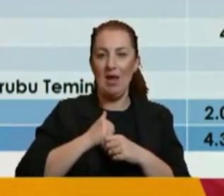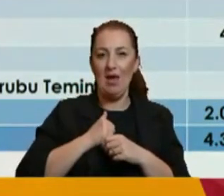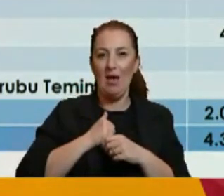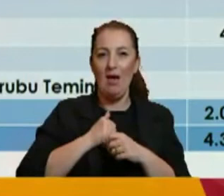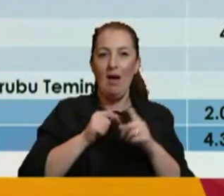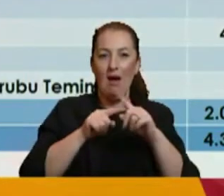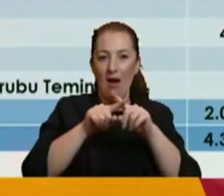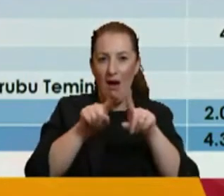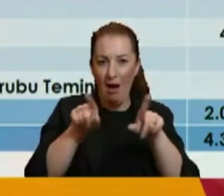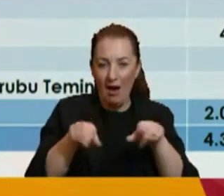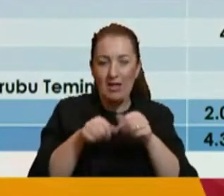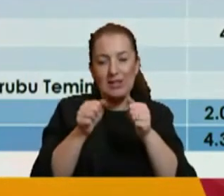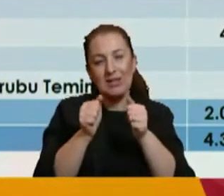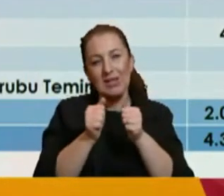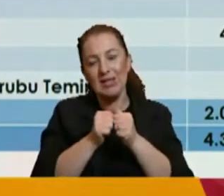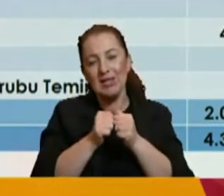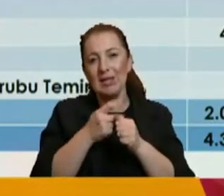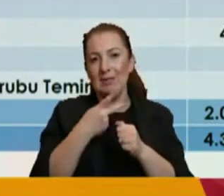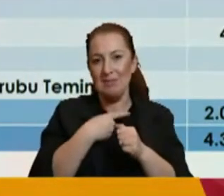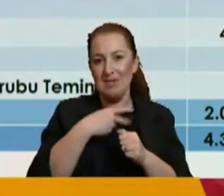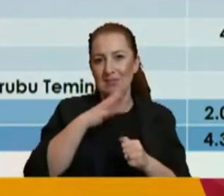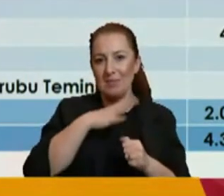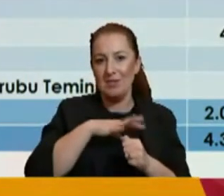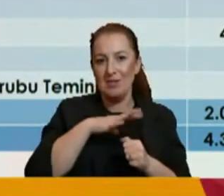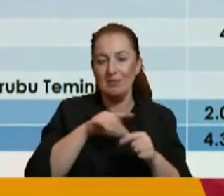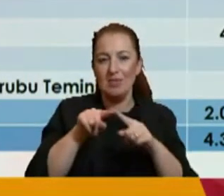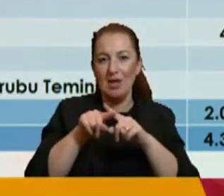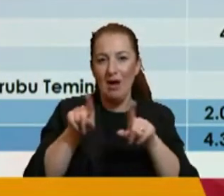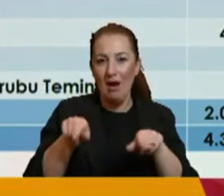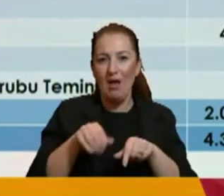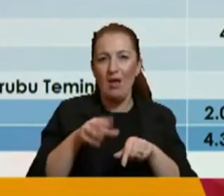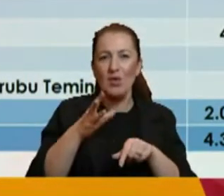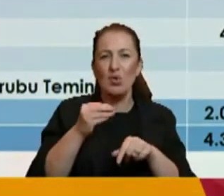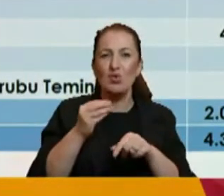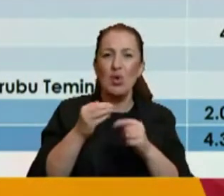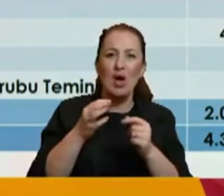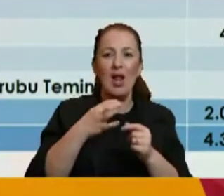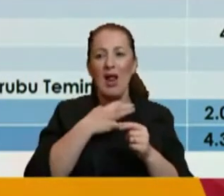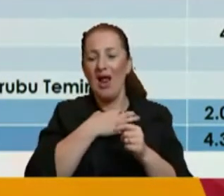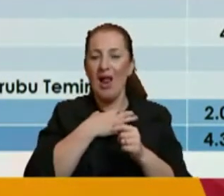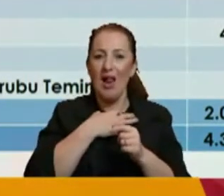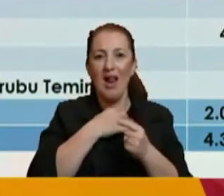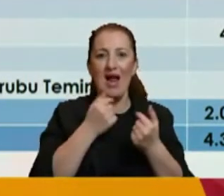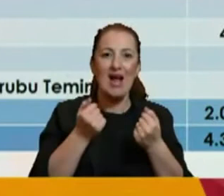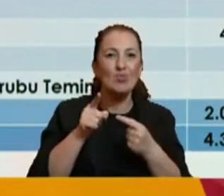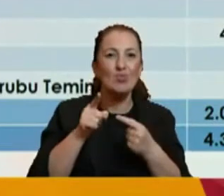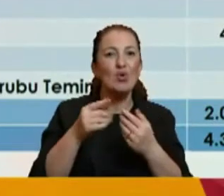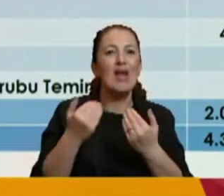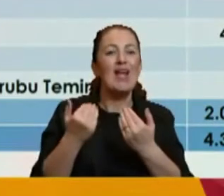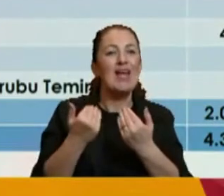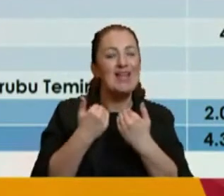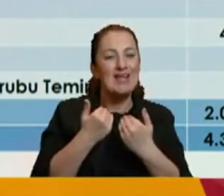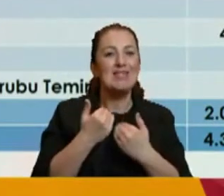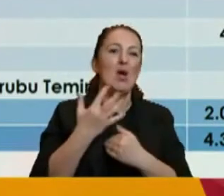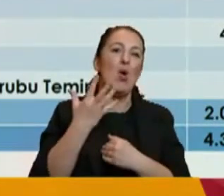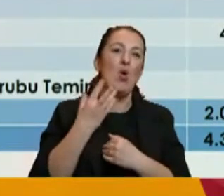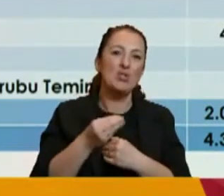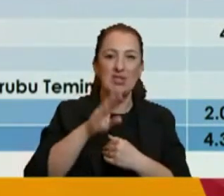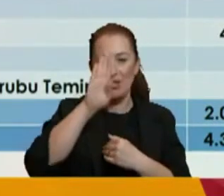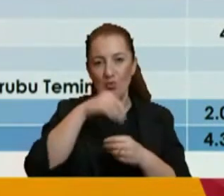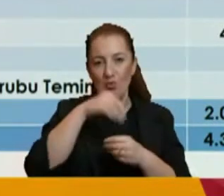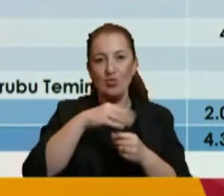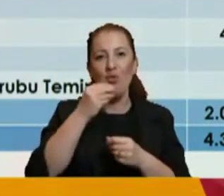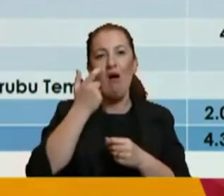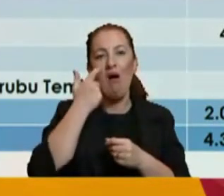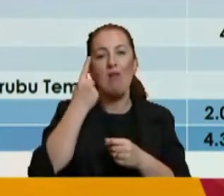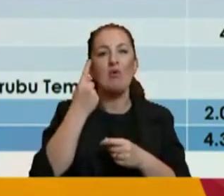alanının yanında bizim istediğimiz alan çok kısıtlı burada destek verirseniz İstanbul için